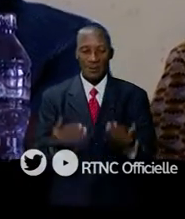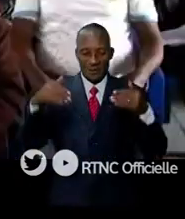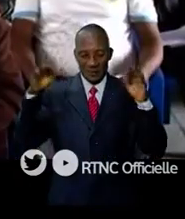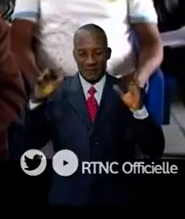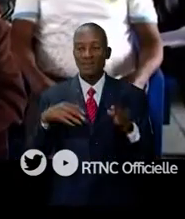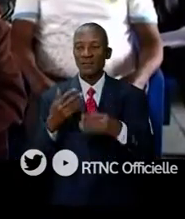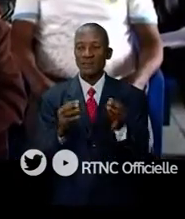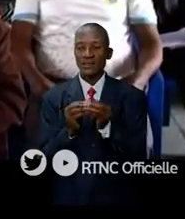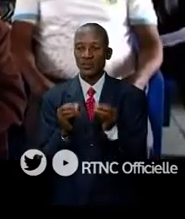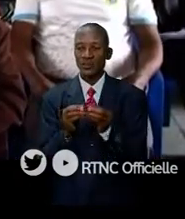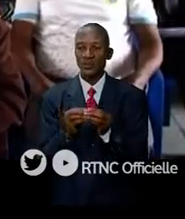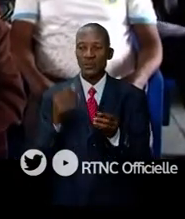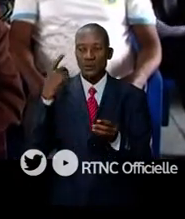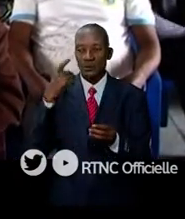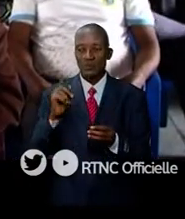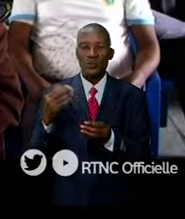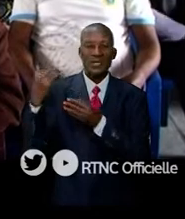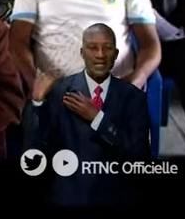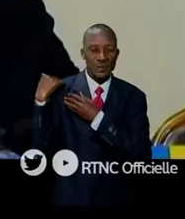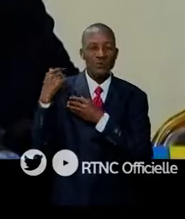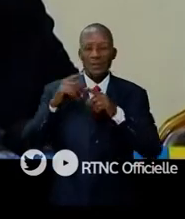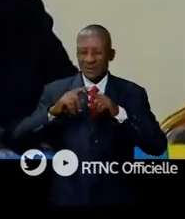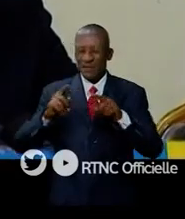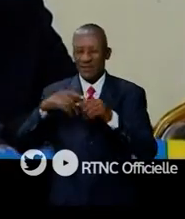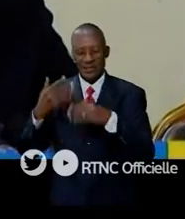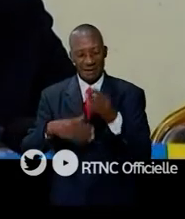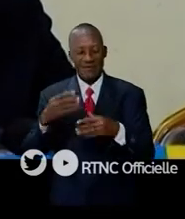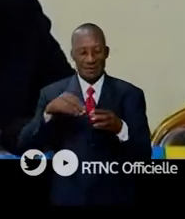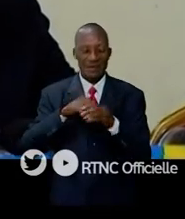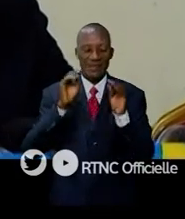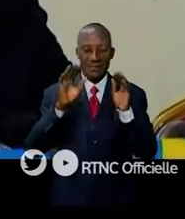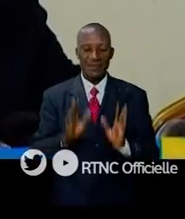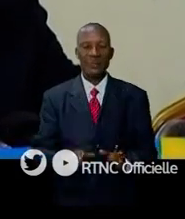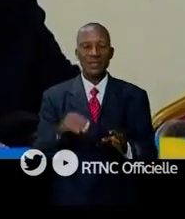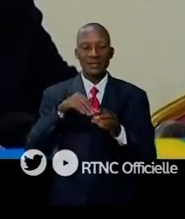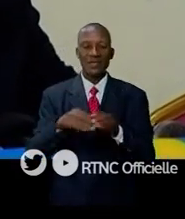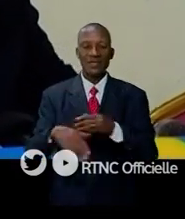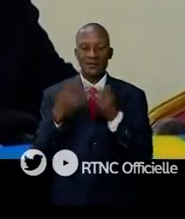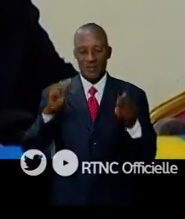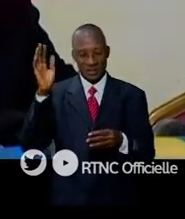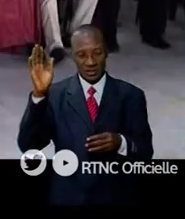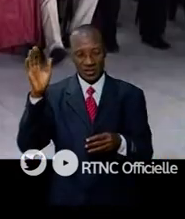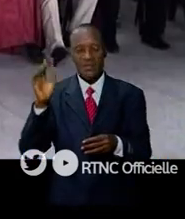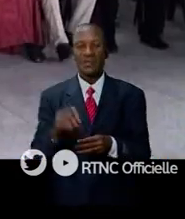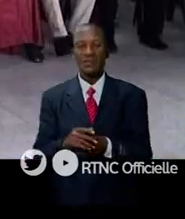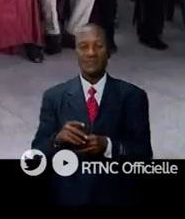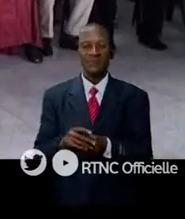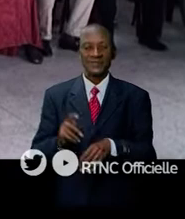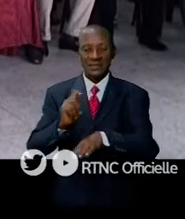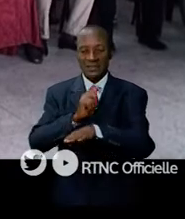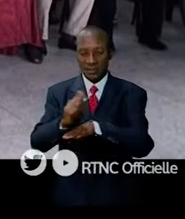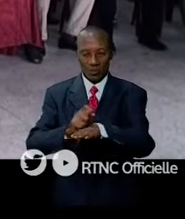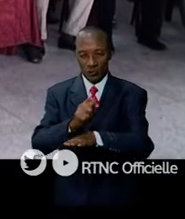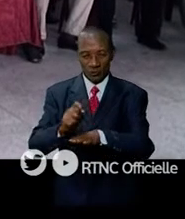réuni les acteurs éducatifs du sous-secteur de l'EPST de la province éducationnelle de Kinshasa-Tchangou. L'autorité provinciale